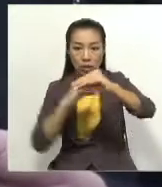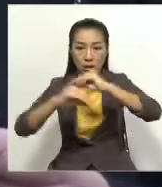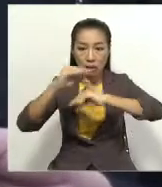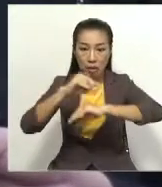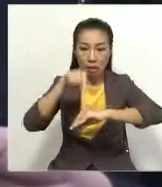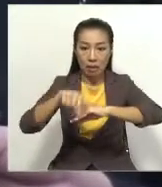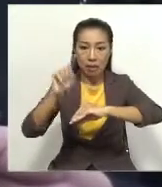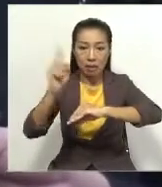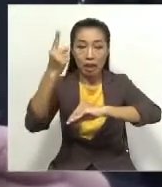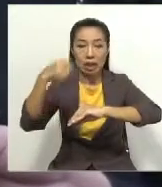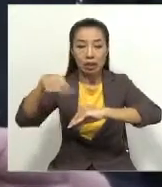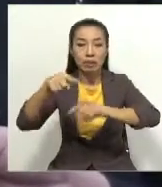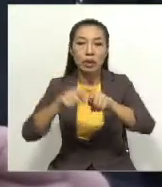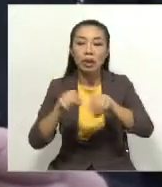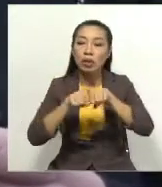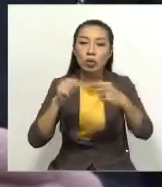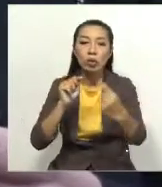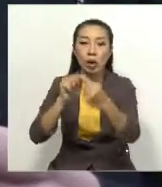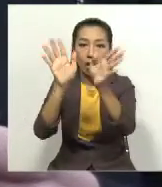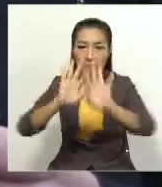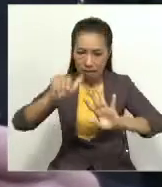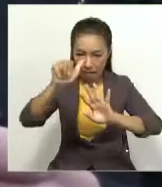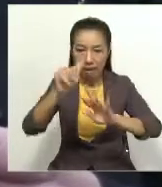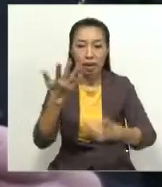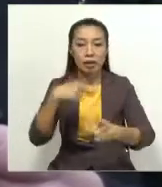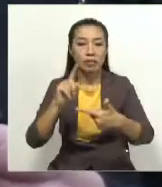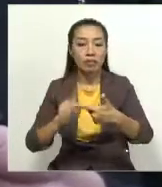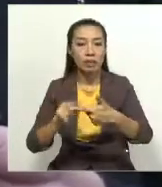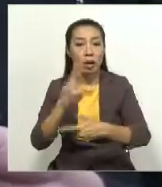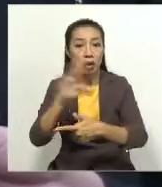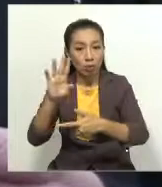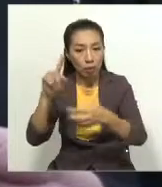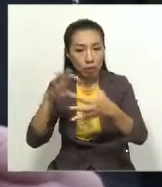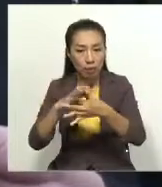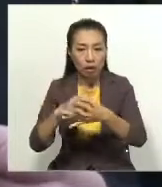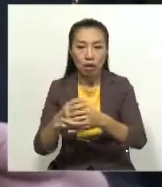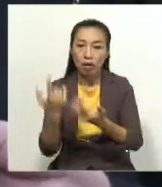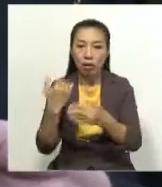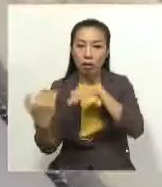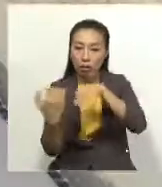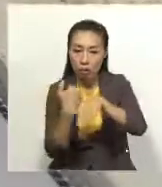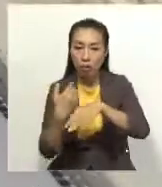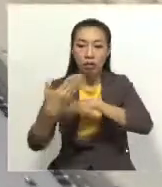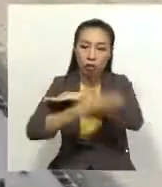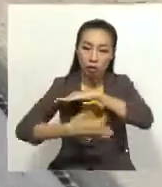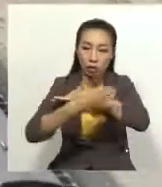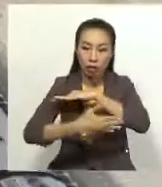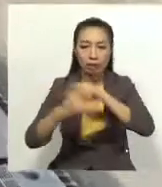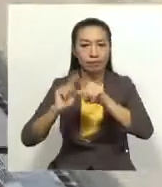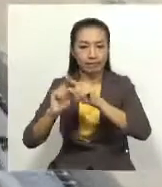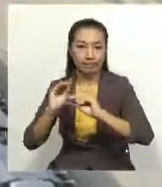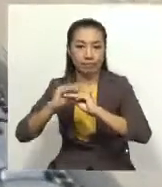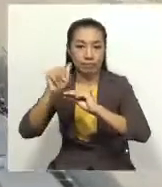ายไปยังพื้นภูมิภาคอาเซียนด้วยกันนะครับและเรื่องของระบบคมนาคมนะครับตัวยิ่งทางรางนะครับทางราง